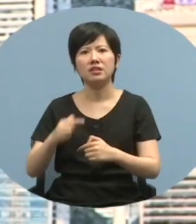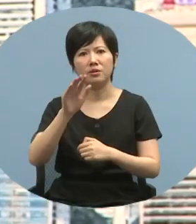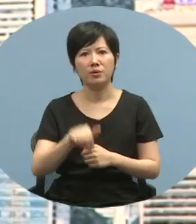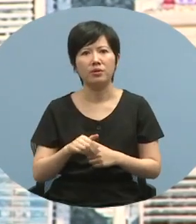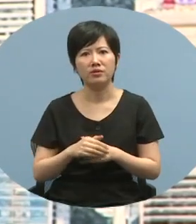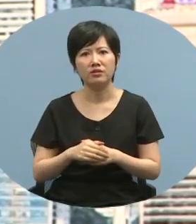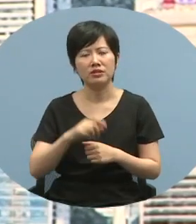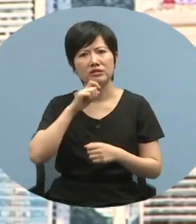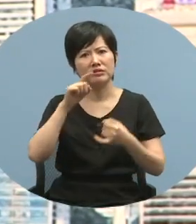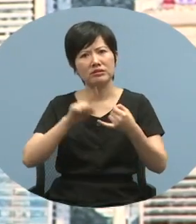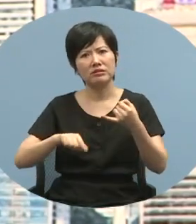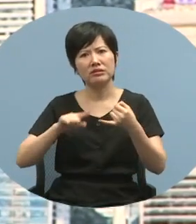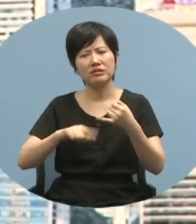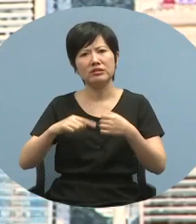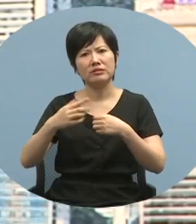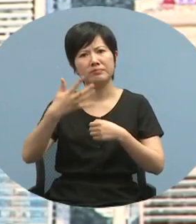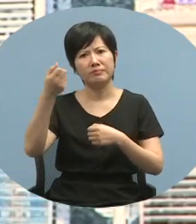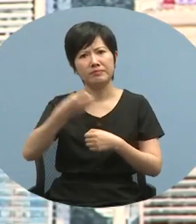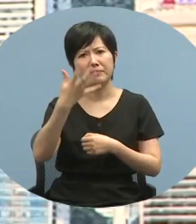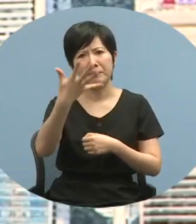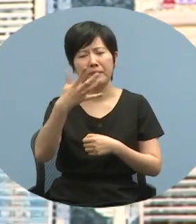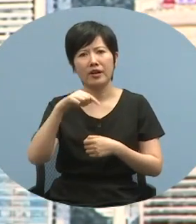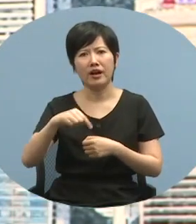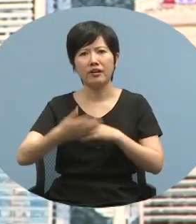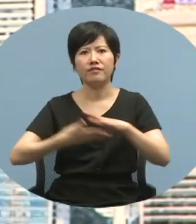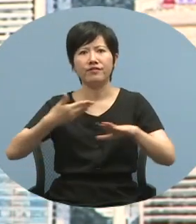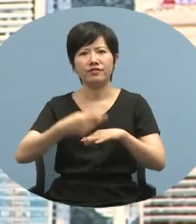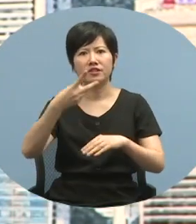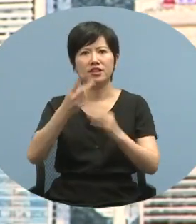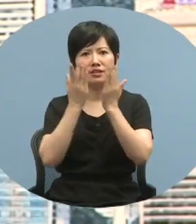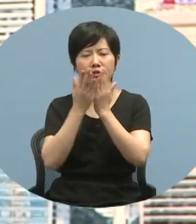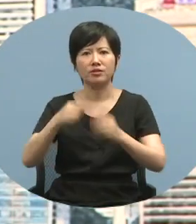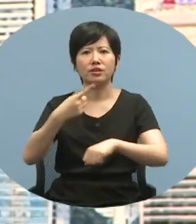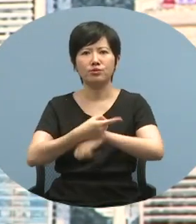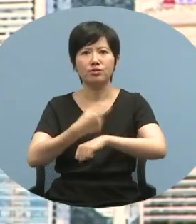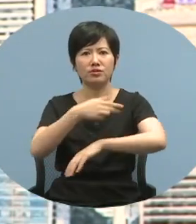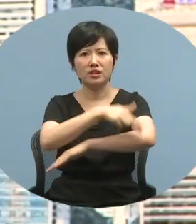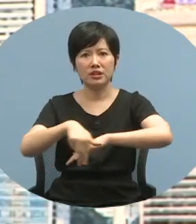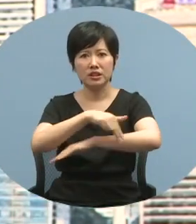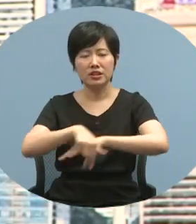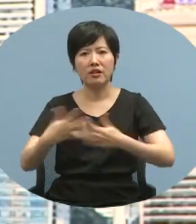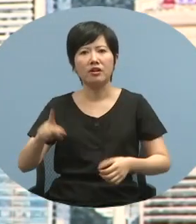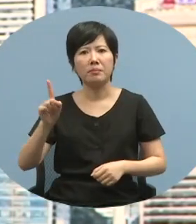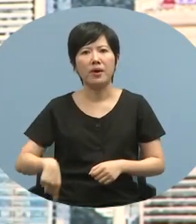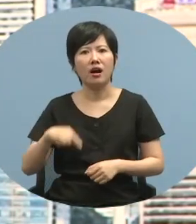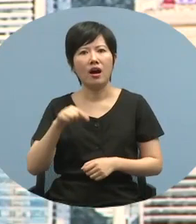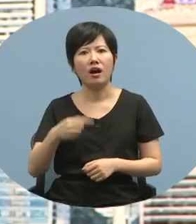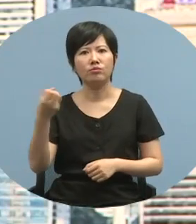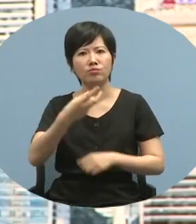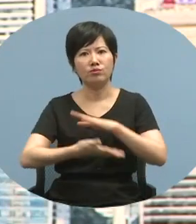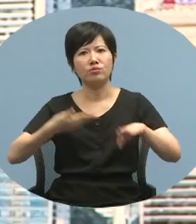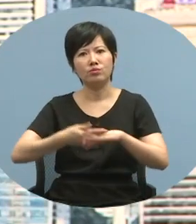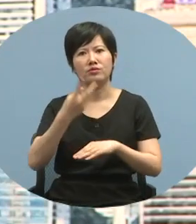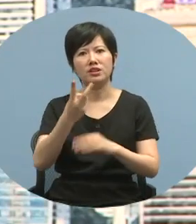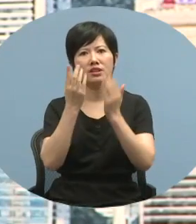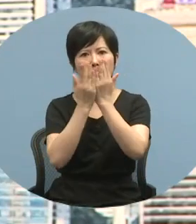實上我們起碼有五條等緊恢復二讀辯論的草案呢，是可以馬上在立法會呢再來到去恢復